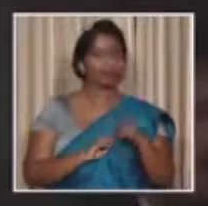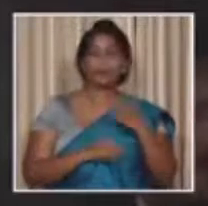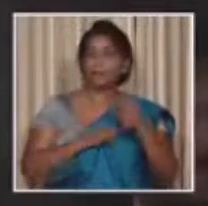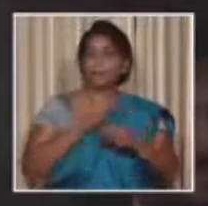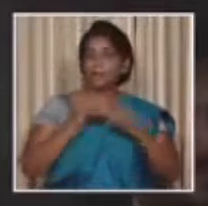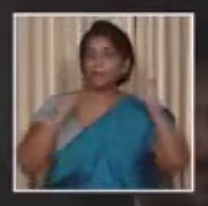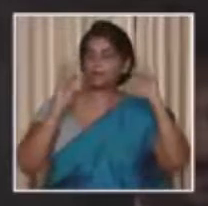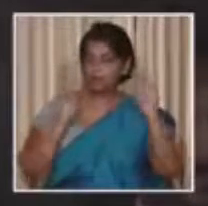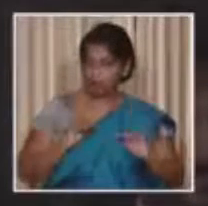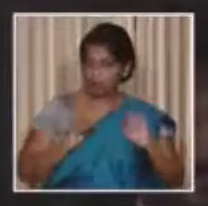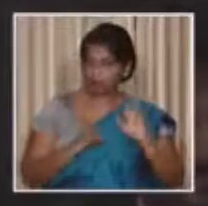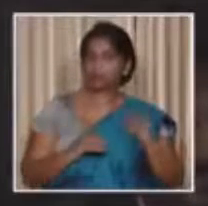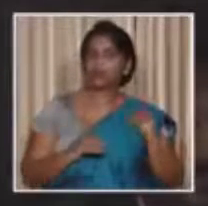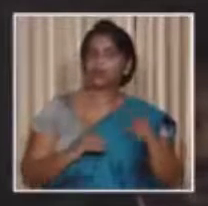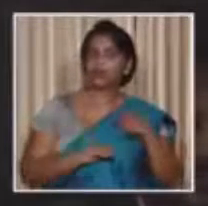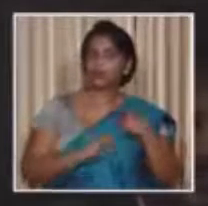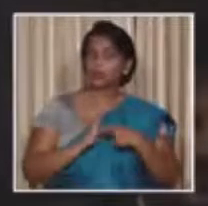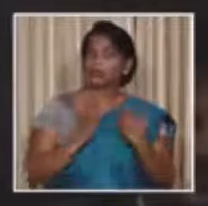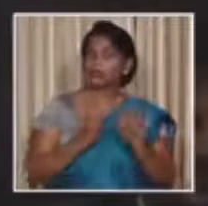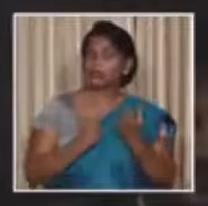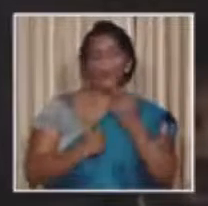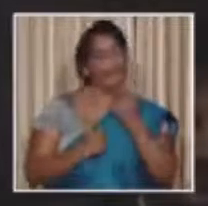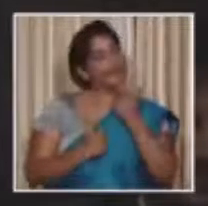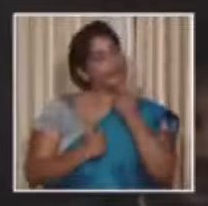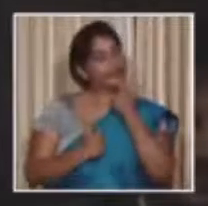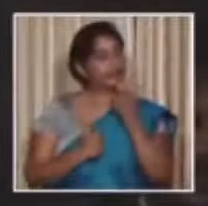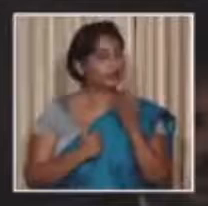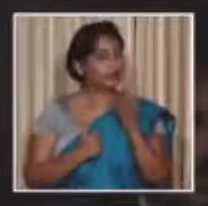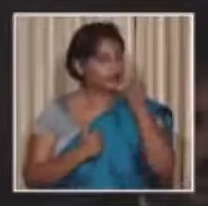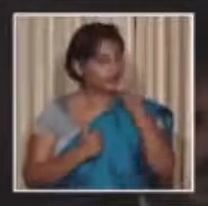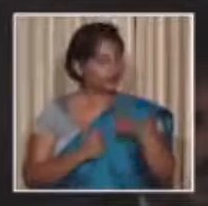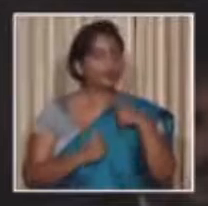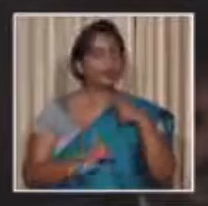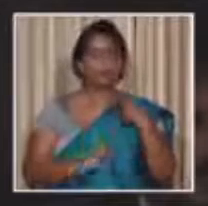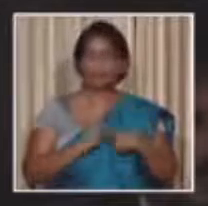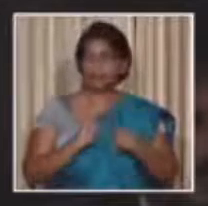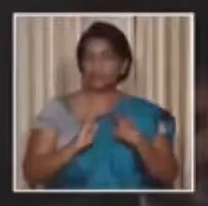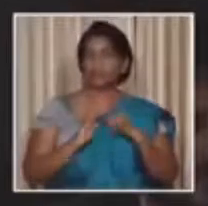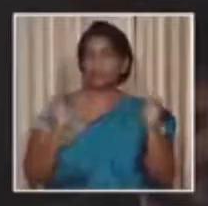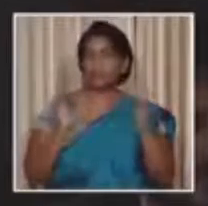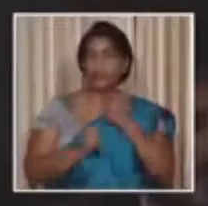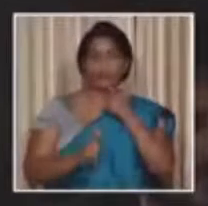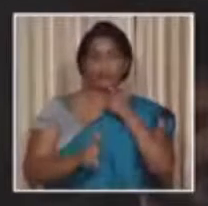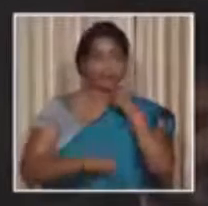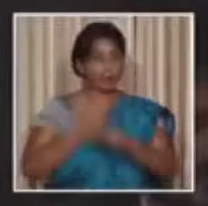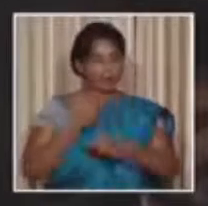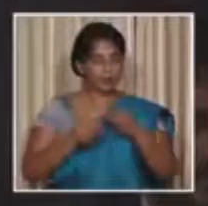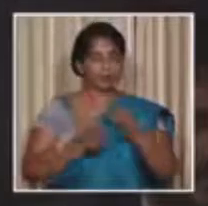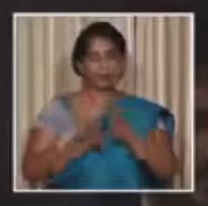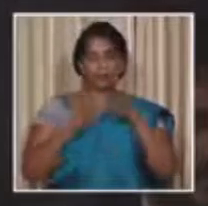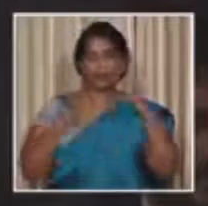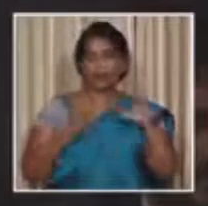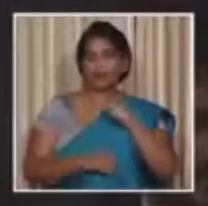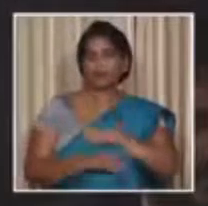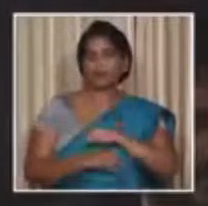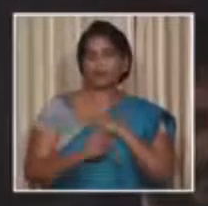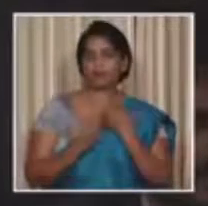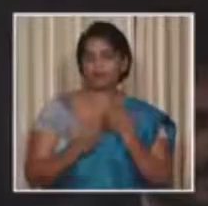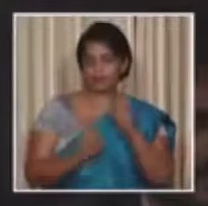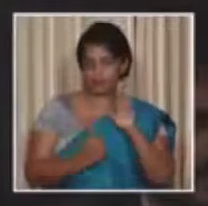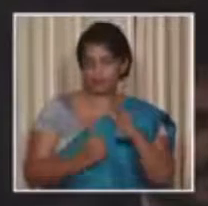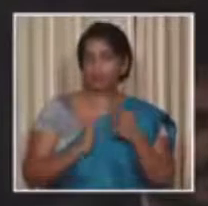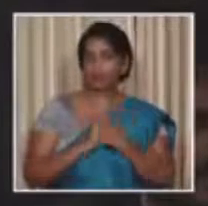වෙලා තිබුණත් රට ලැබෙන තේවලට ලැබෙන මිල හේතුවෙන් රටේ කුඩා තේවතු හිමියන්ට විශාල වාසියක් ඉහළ අත් වෙලා තිබෙනවා